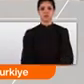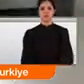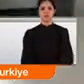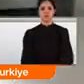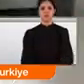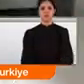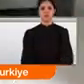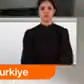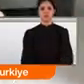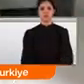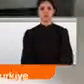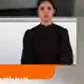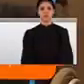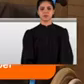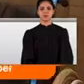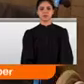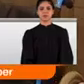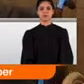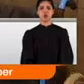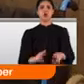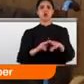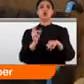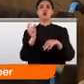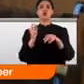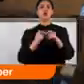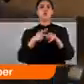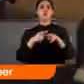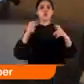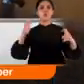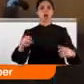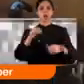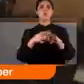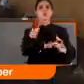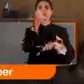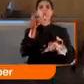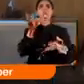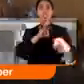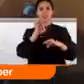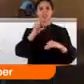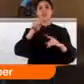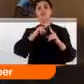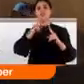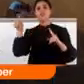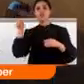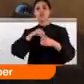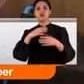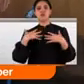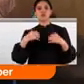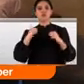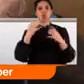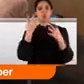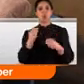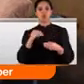boyunca damla damla zehirleri toplanıyor. Küba'da kemoterapi sırasında ve sonrasında bağışıklık sisteminin yükseltilmesi için mavi akrep